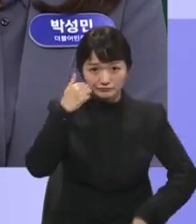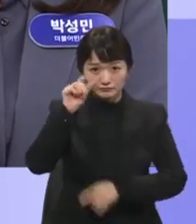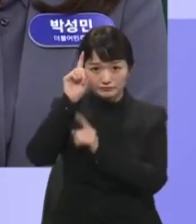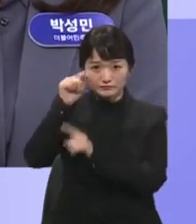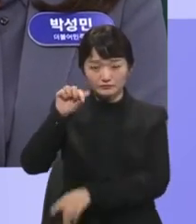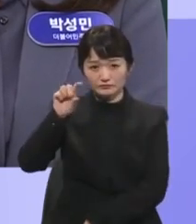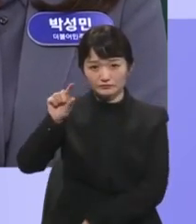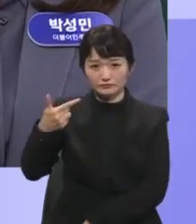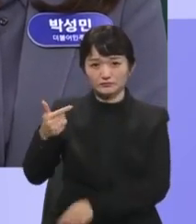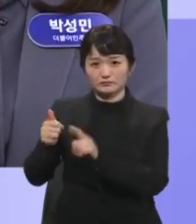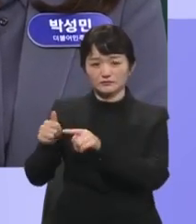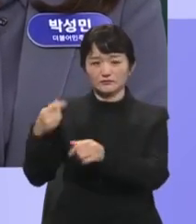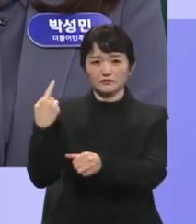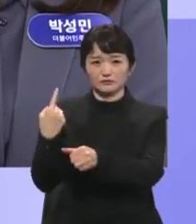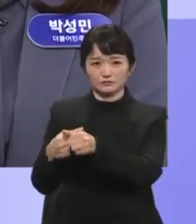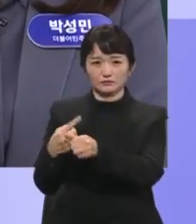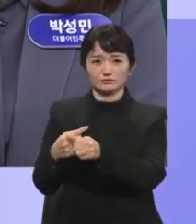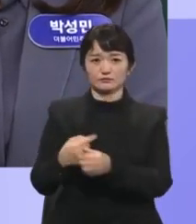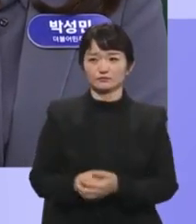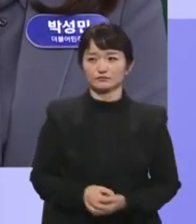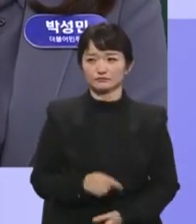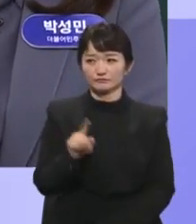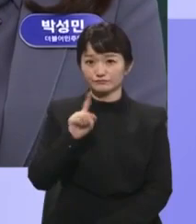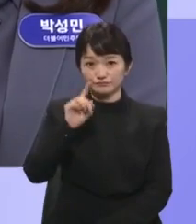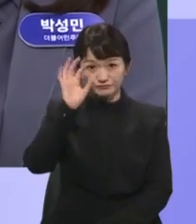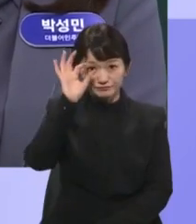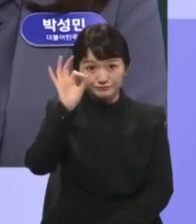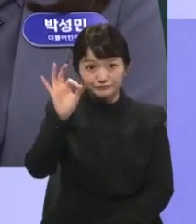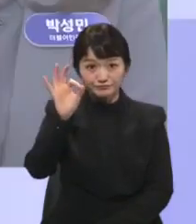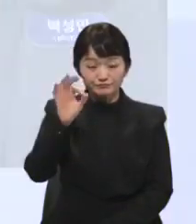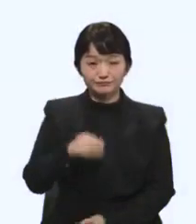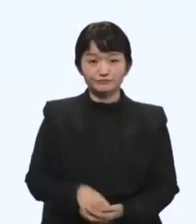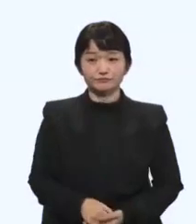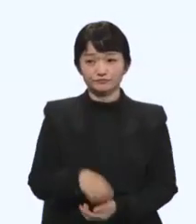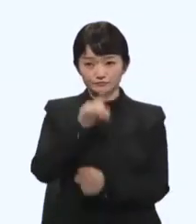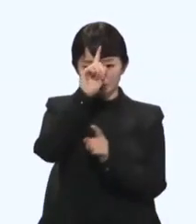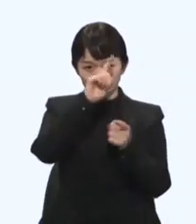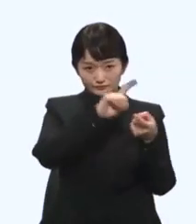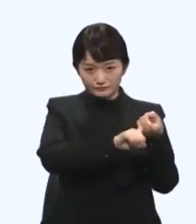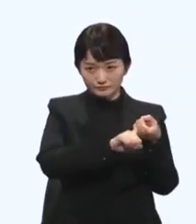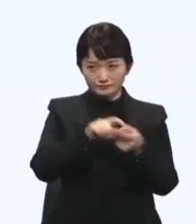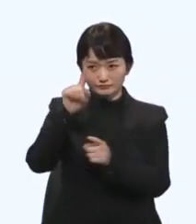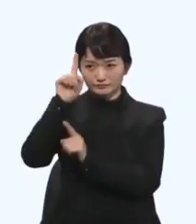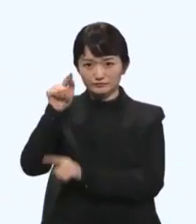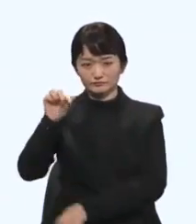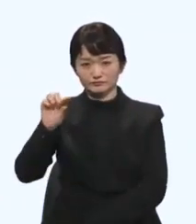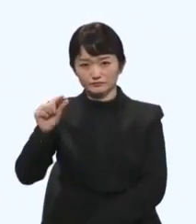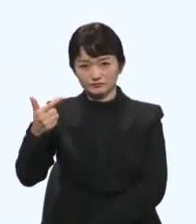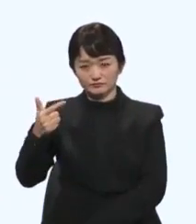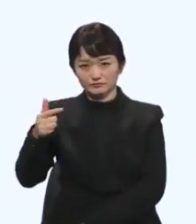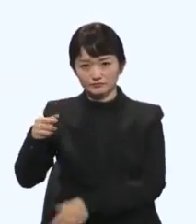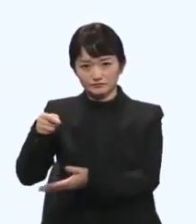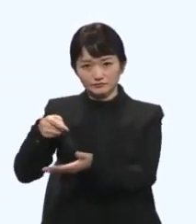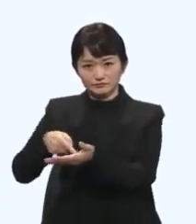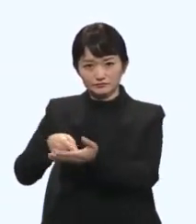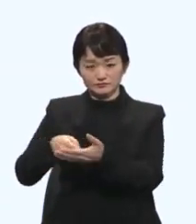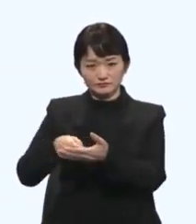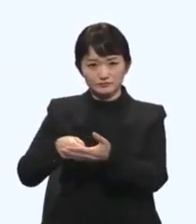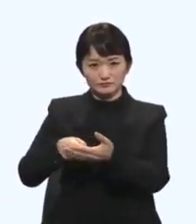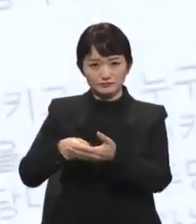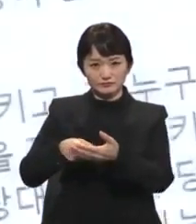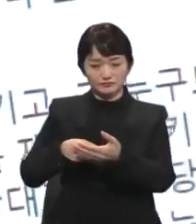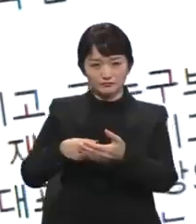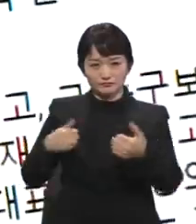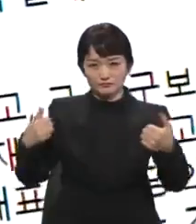식으로 비판을 했습니다 뭐 어떻게 보셨어요 이런 신명과 이낙연 전 총리의 싸움 뭐 사실 이제